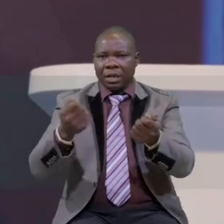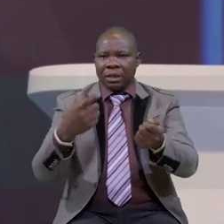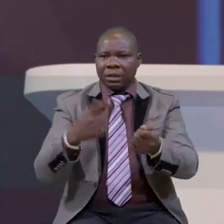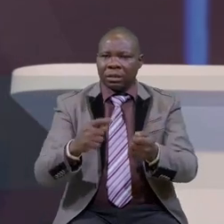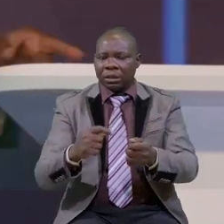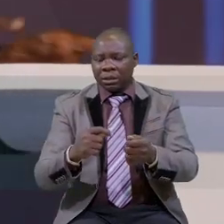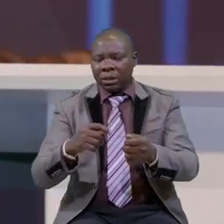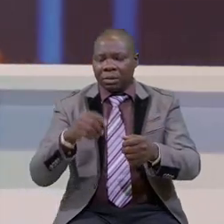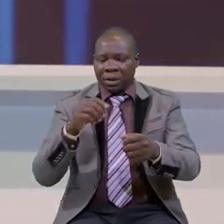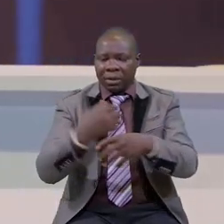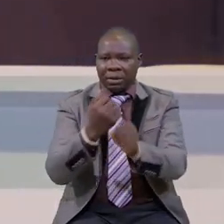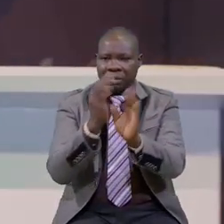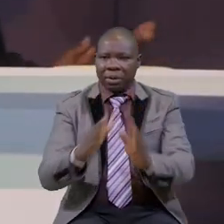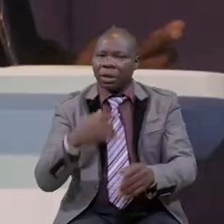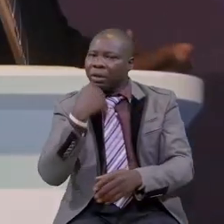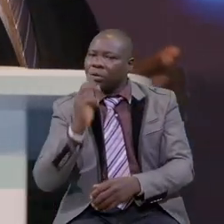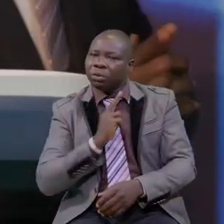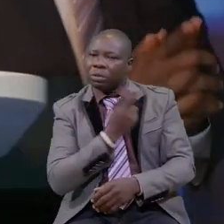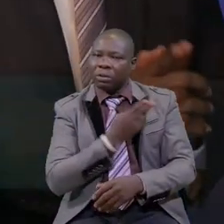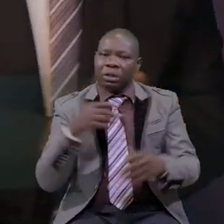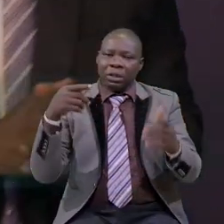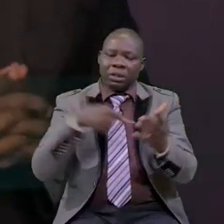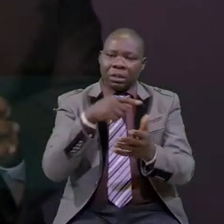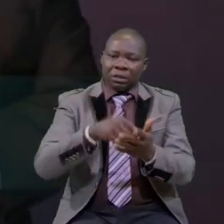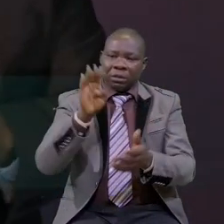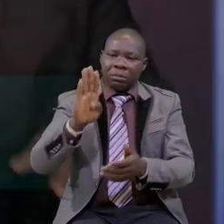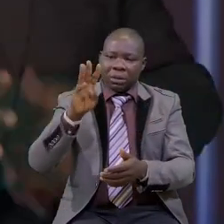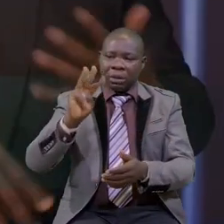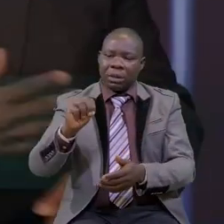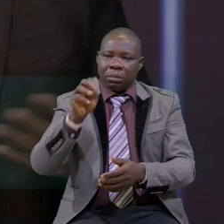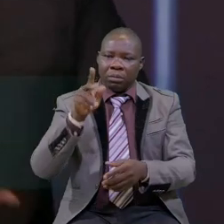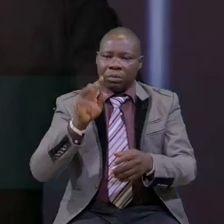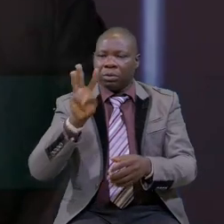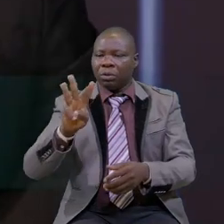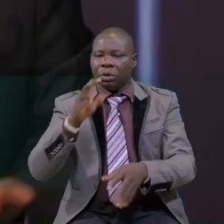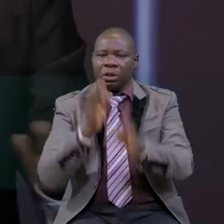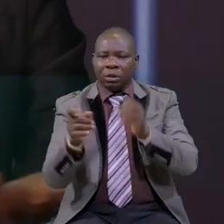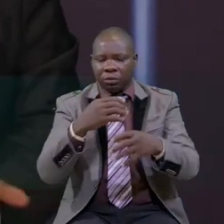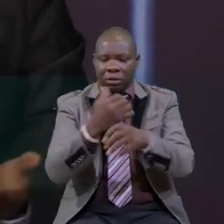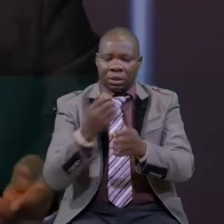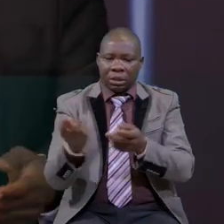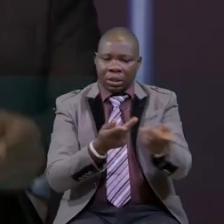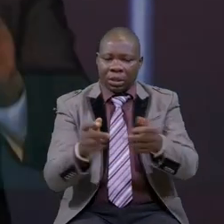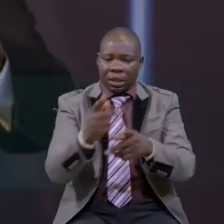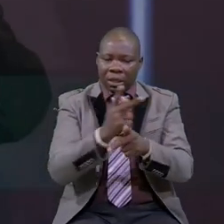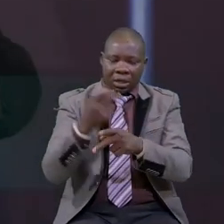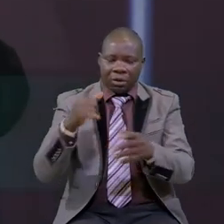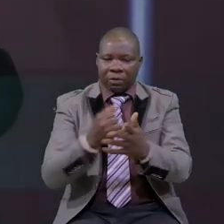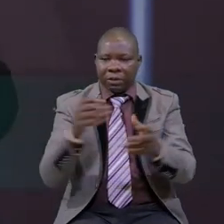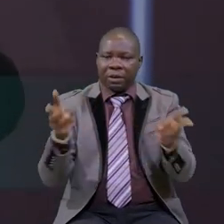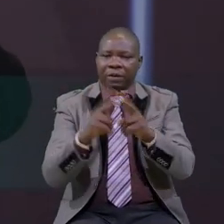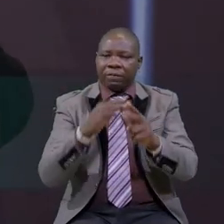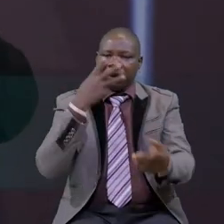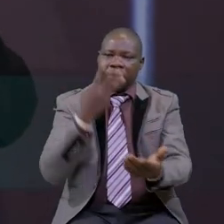très propre et en bon état. Alors, le fabricant a dit que ce véhicule est très neuf. Si vous prenez soin avant qu'il n'ait